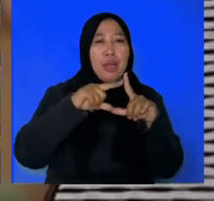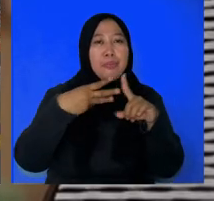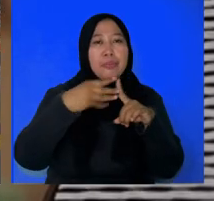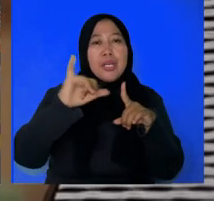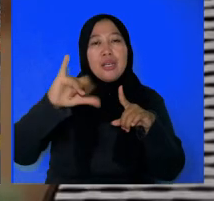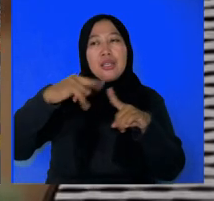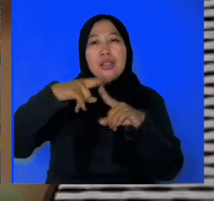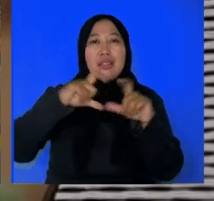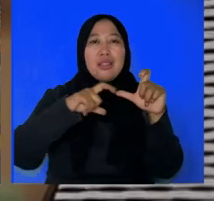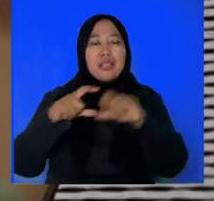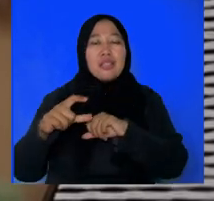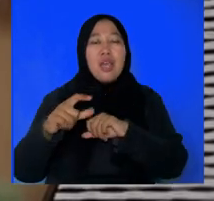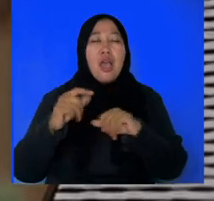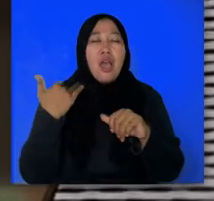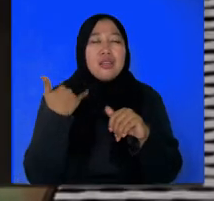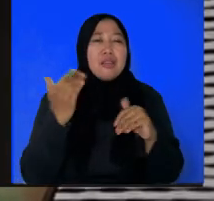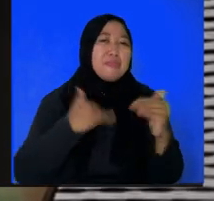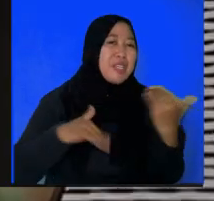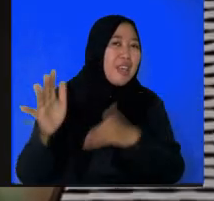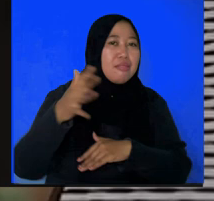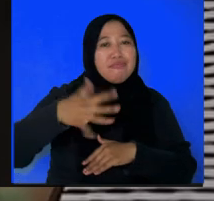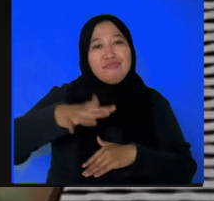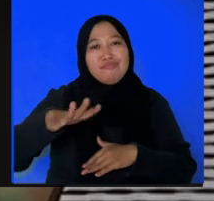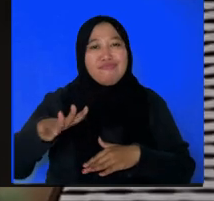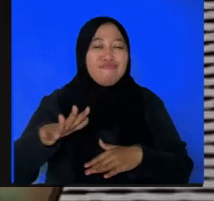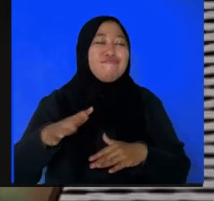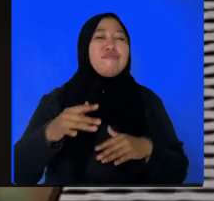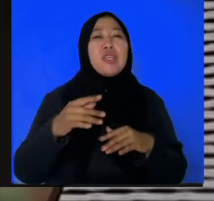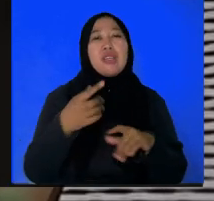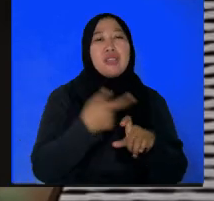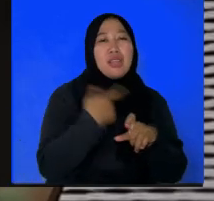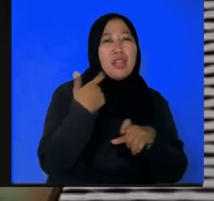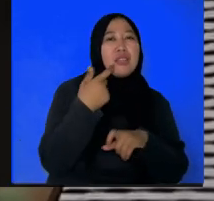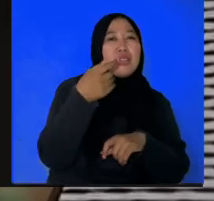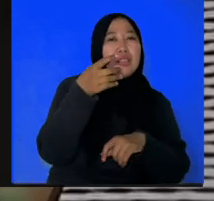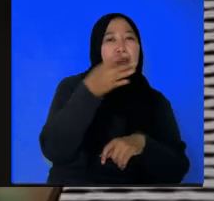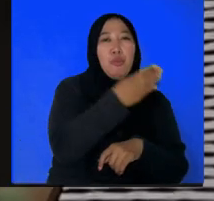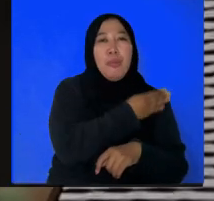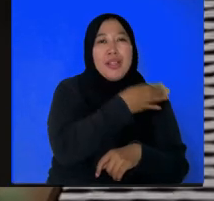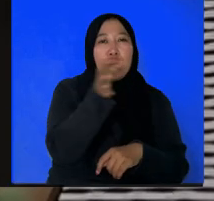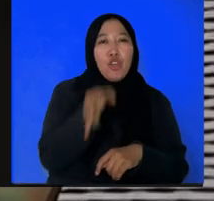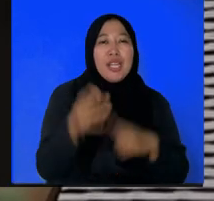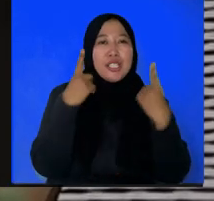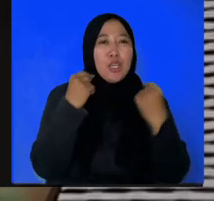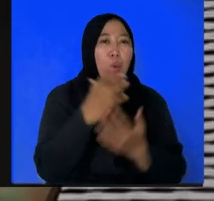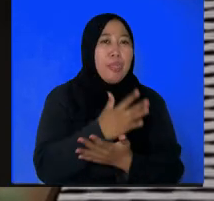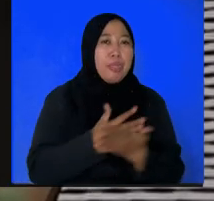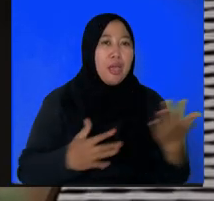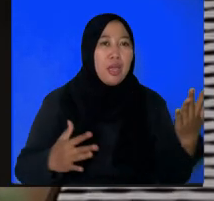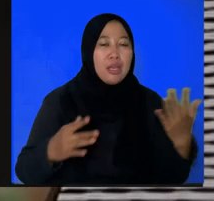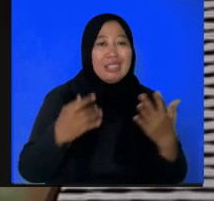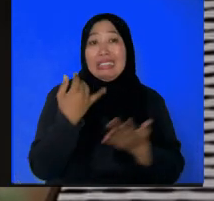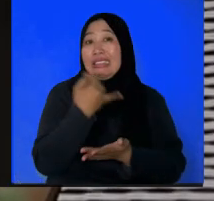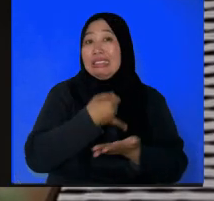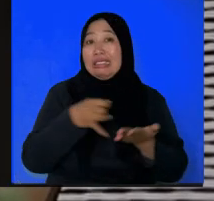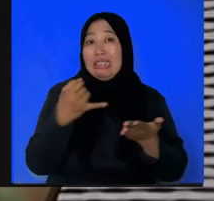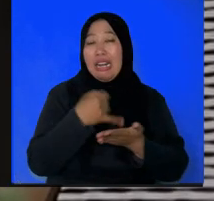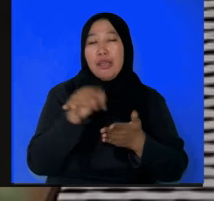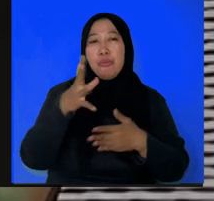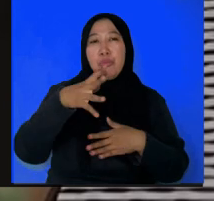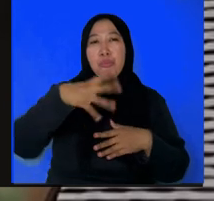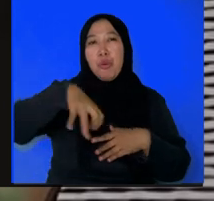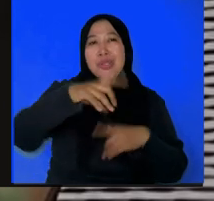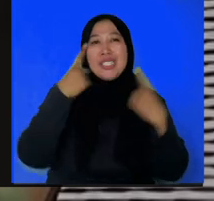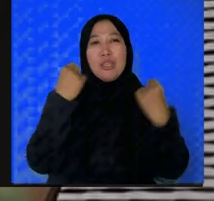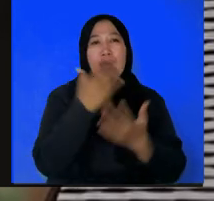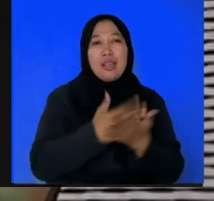kinerja ditandai dengan meningkatnya rata-rata nilai SAKIP BPS Kabupaten Kota di Jawa Tengah. Bahkan, nilai SAKIP BPS Provinsi